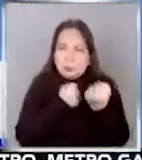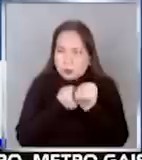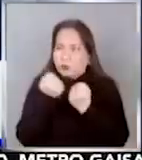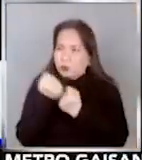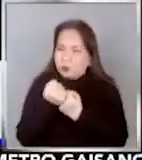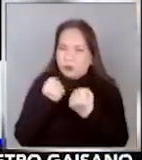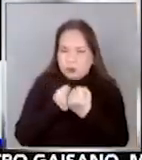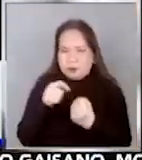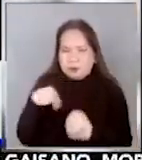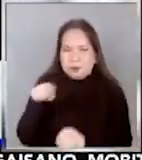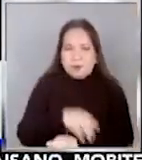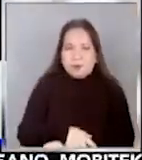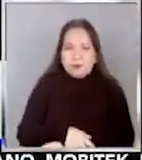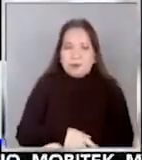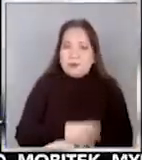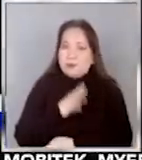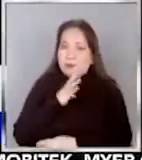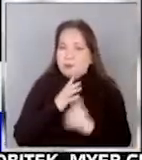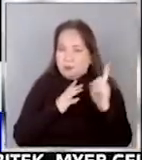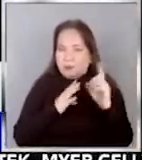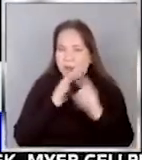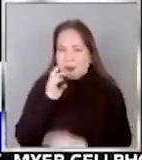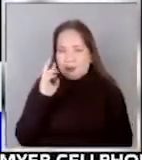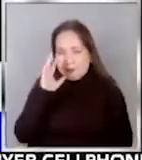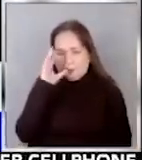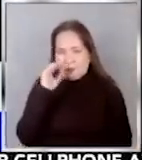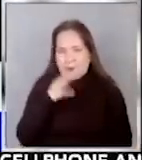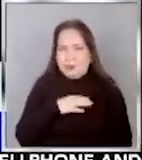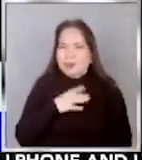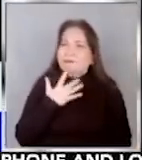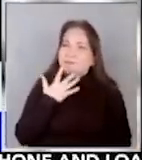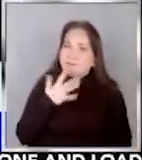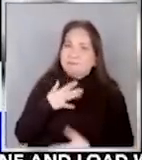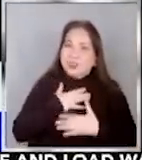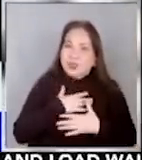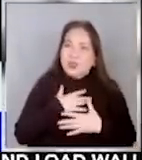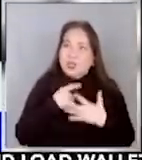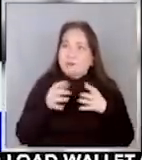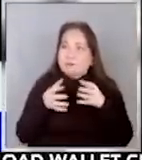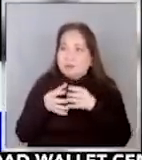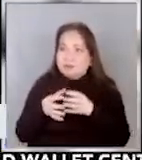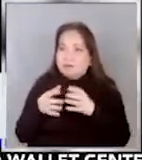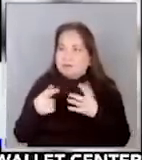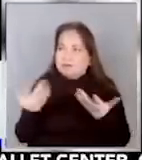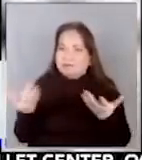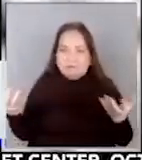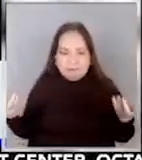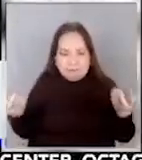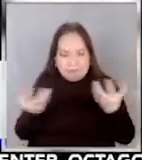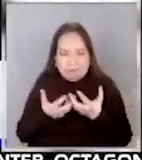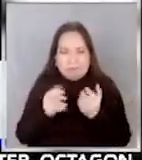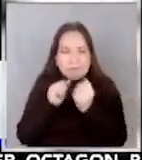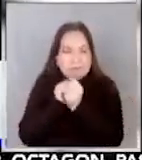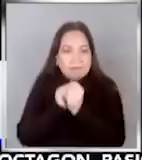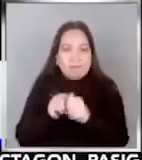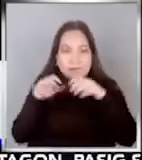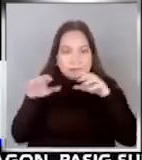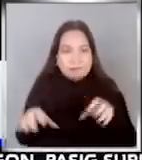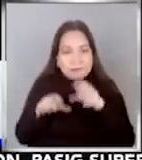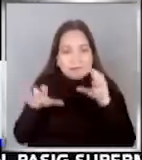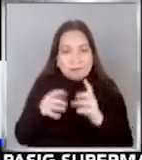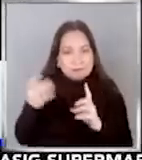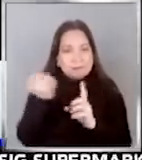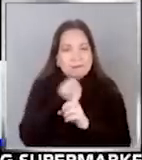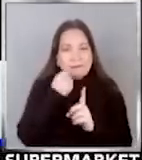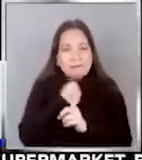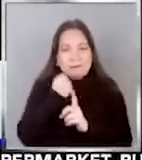Ang sarap ng feeling na together we can, you know, they're doing things together. And I know that only good